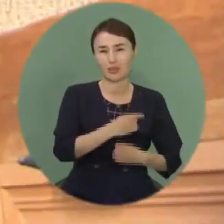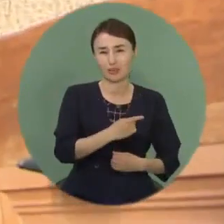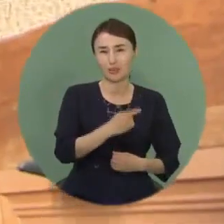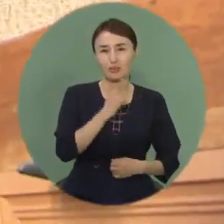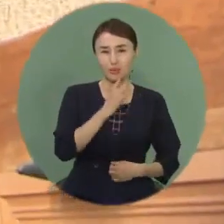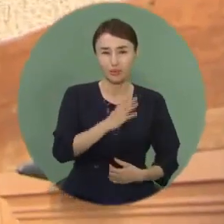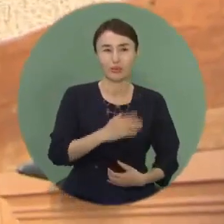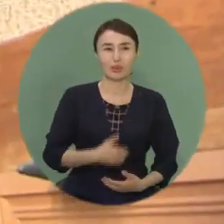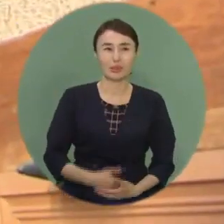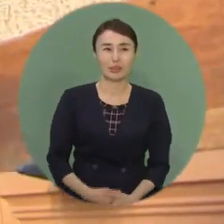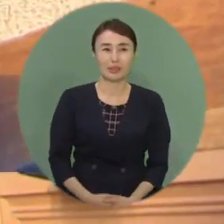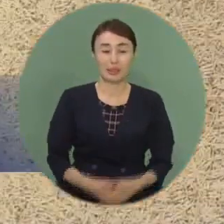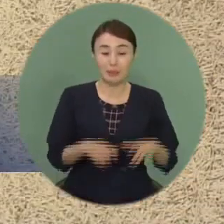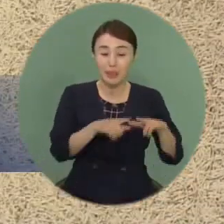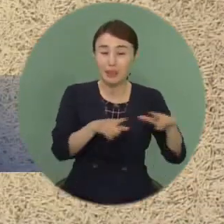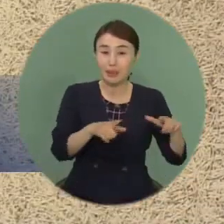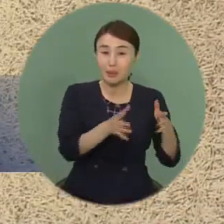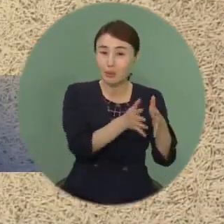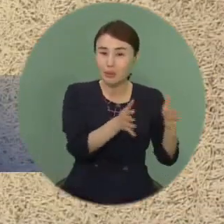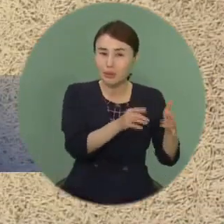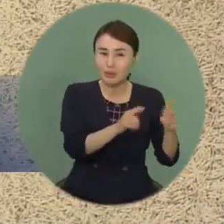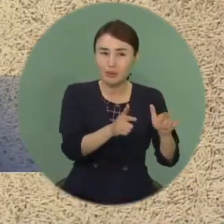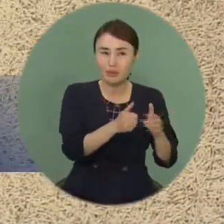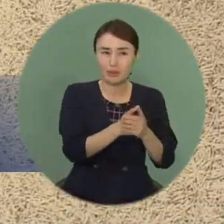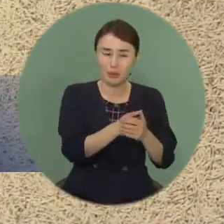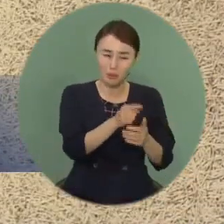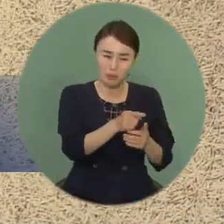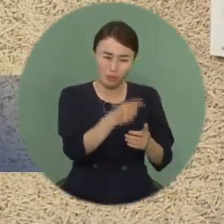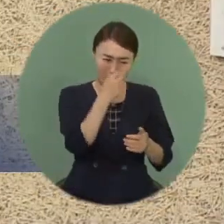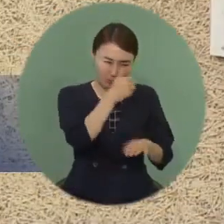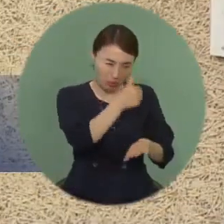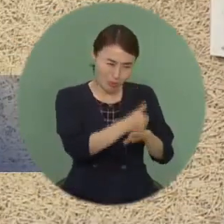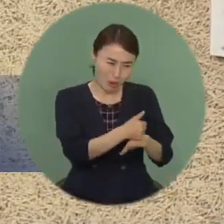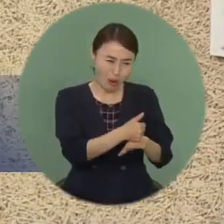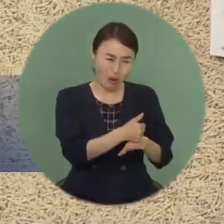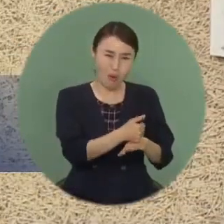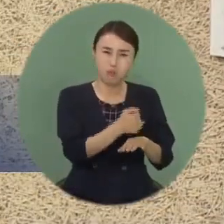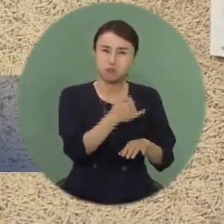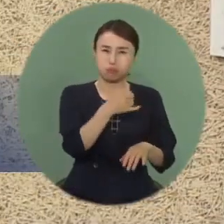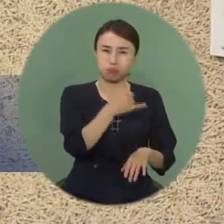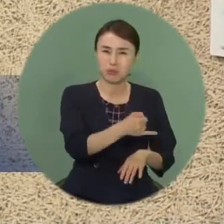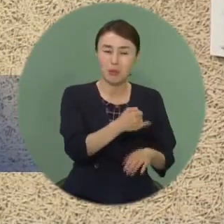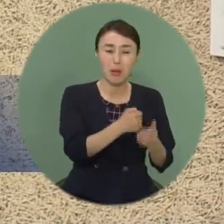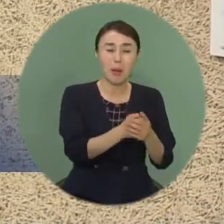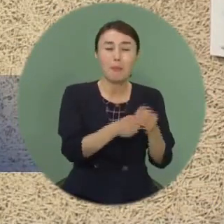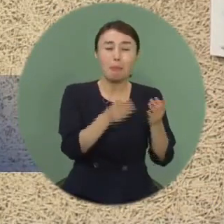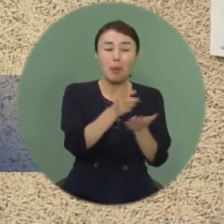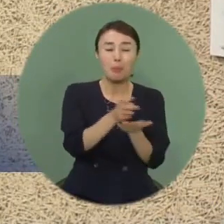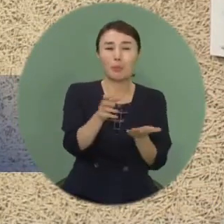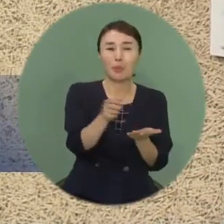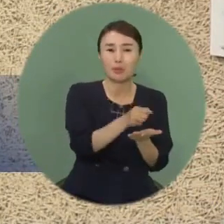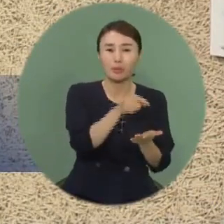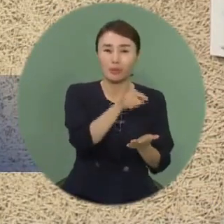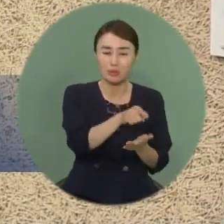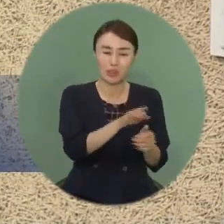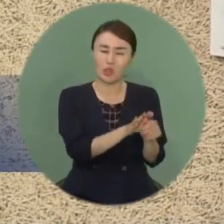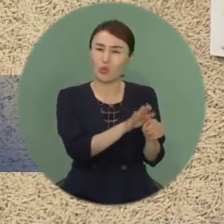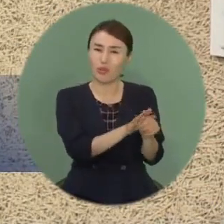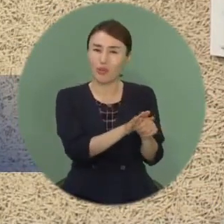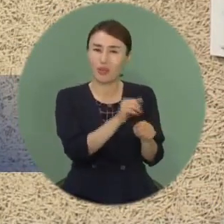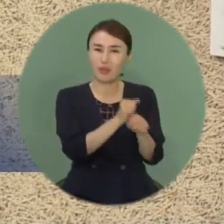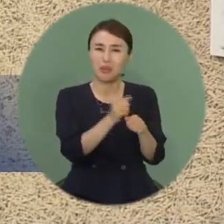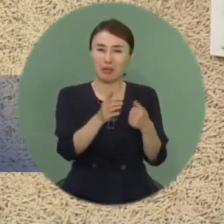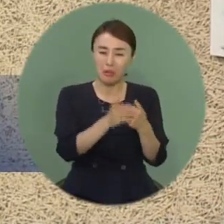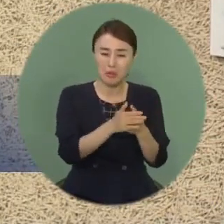그입니다 민간 분야에서는 사업 실적이 저주한 편입니다 저희들이 그 법에 의해서 이것도 지원이 되기